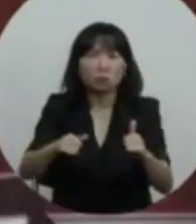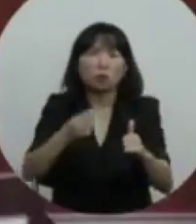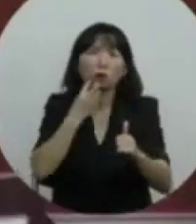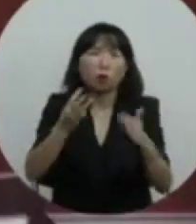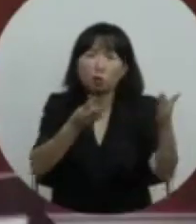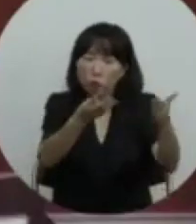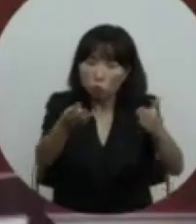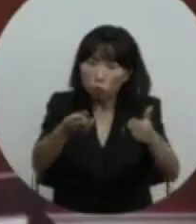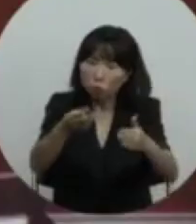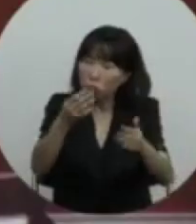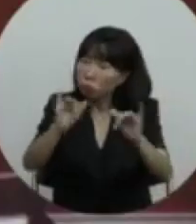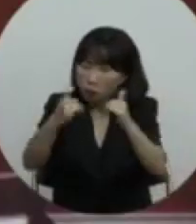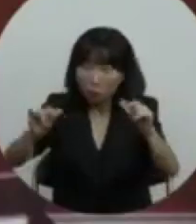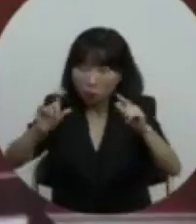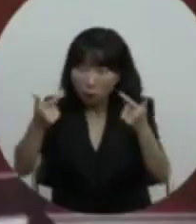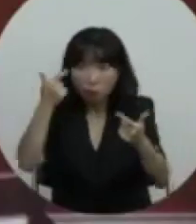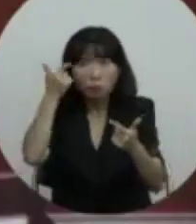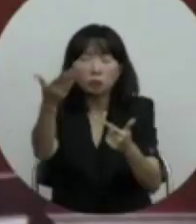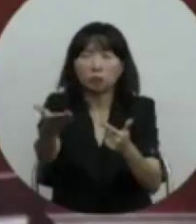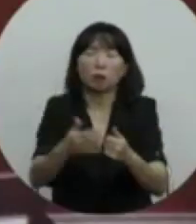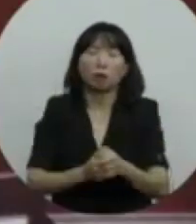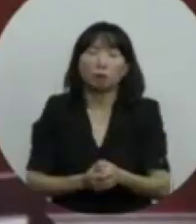경기도민이 아닙니까?